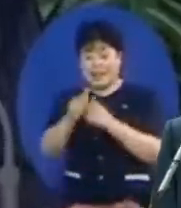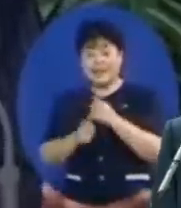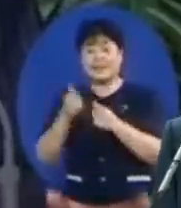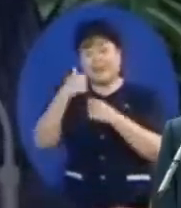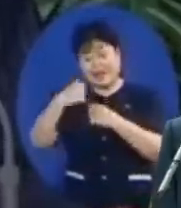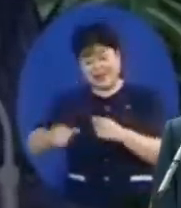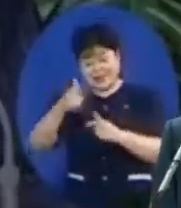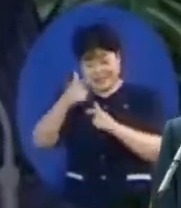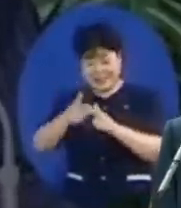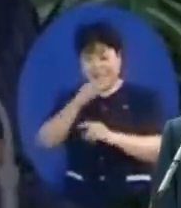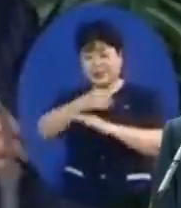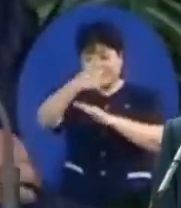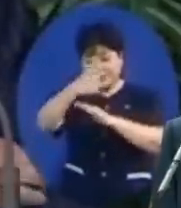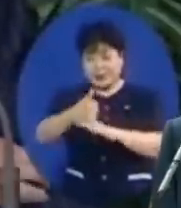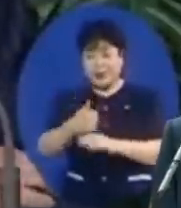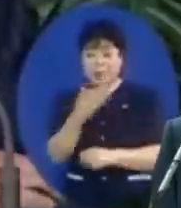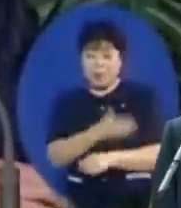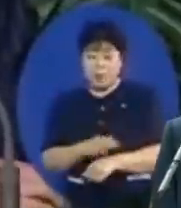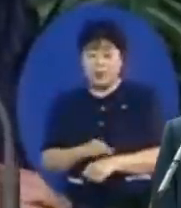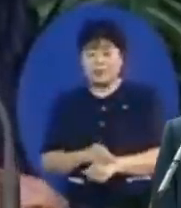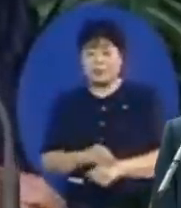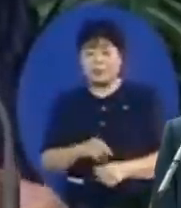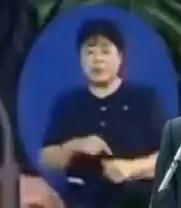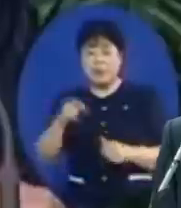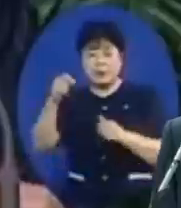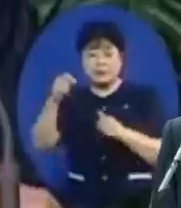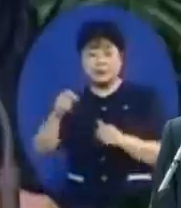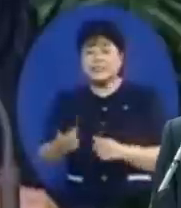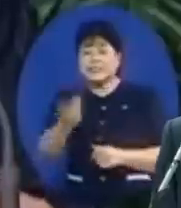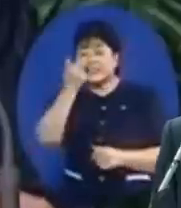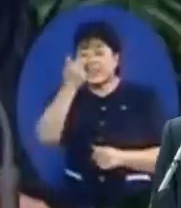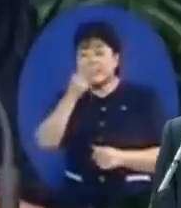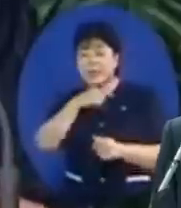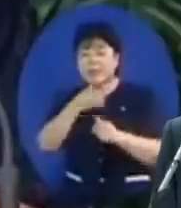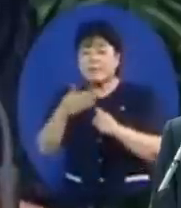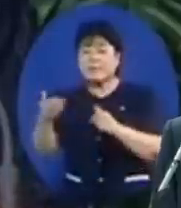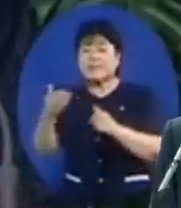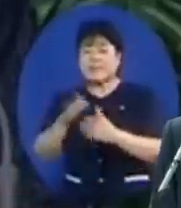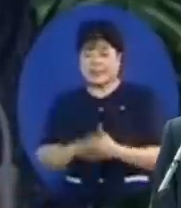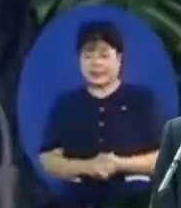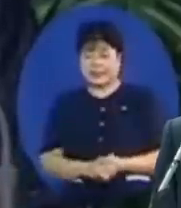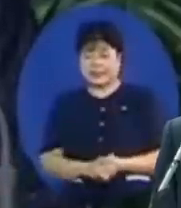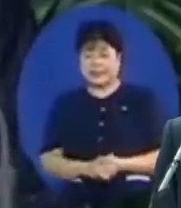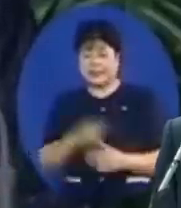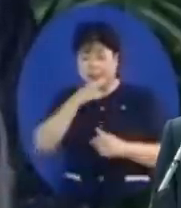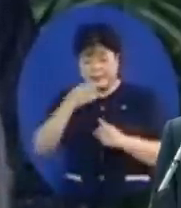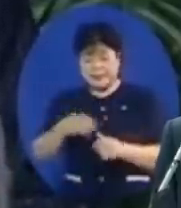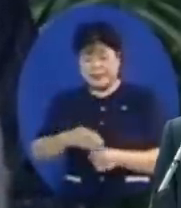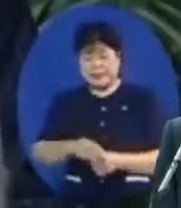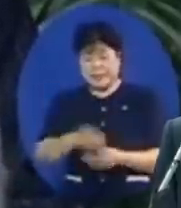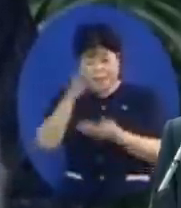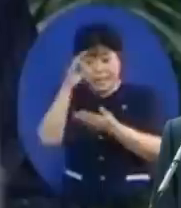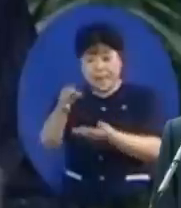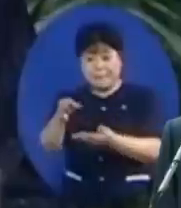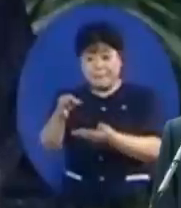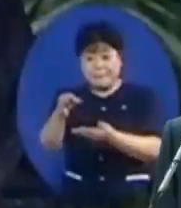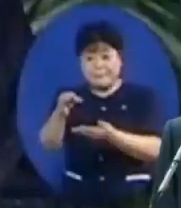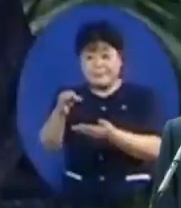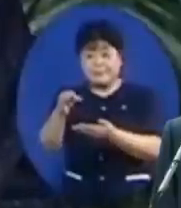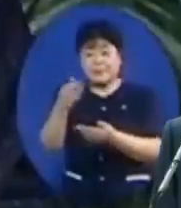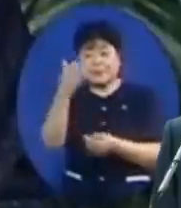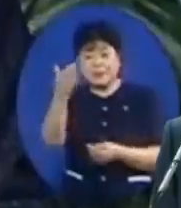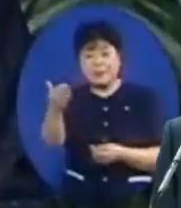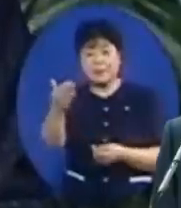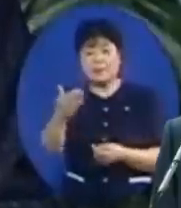하나님의 아들 예수 그리스도의 몸에서 뽑은 생명의 피입니다. 그 피값이